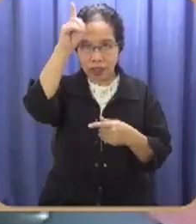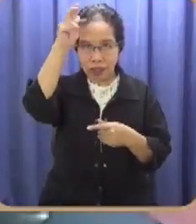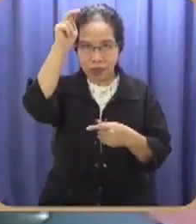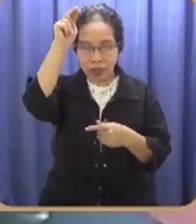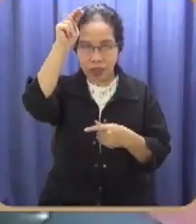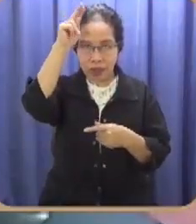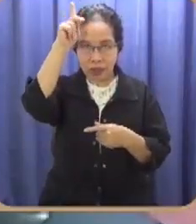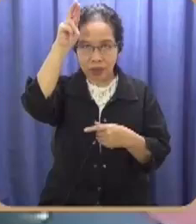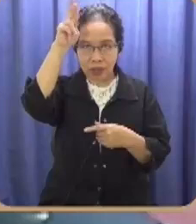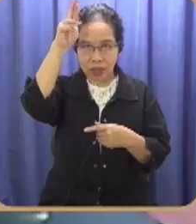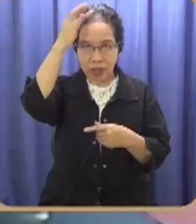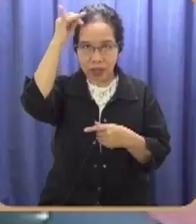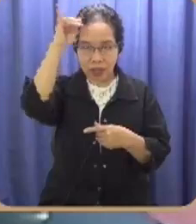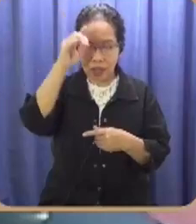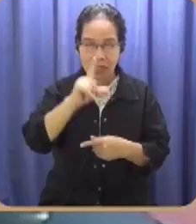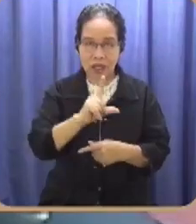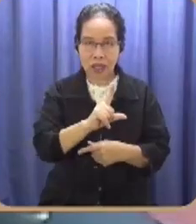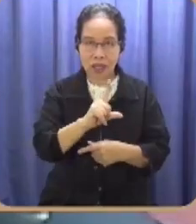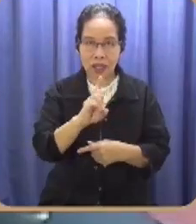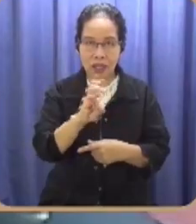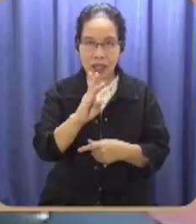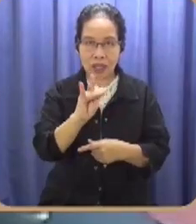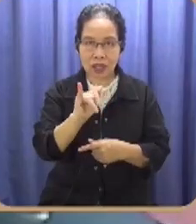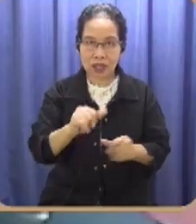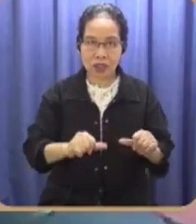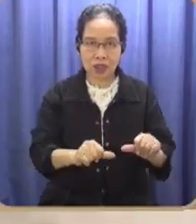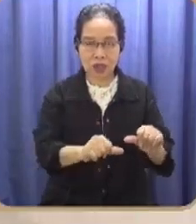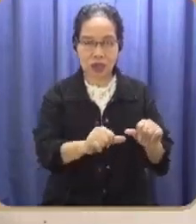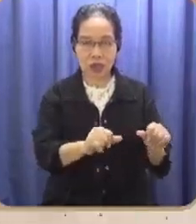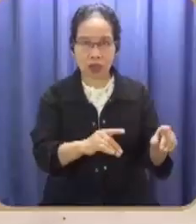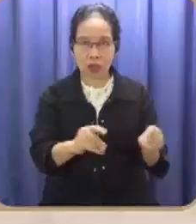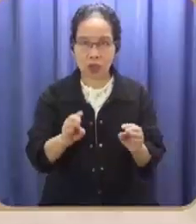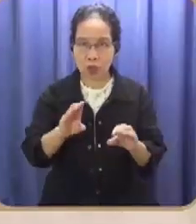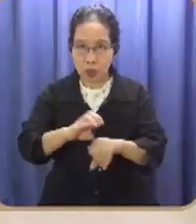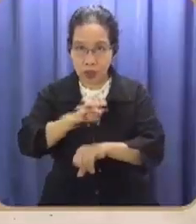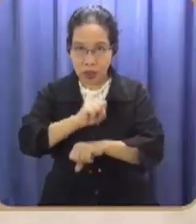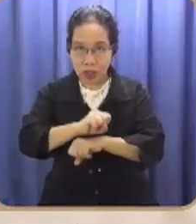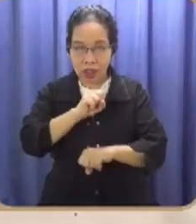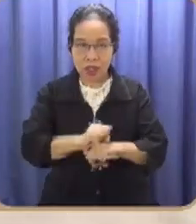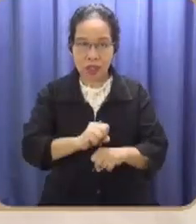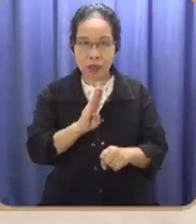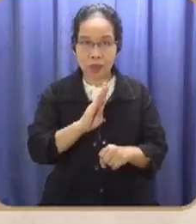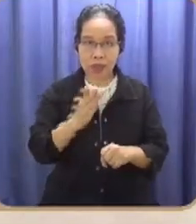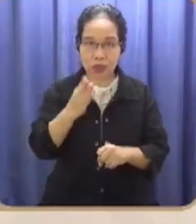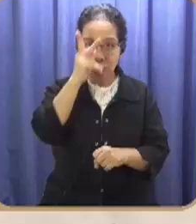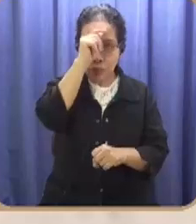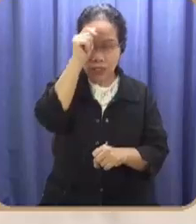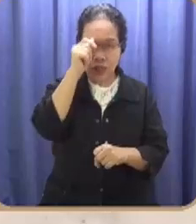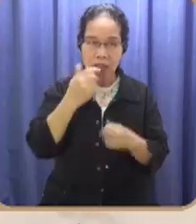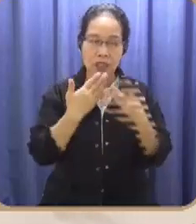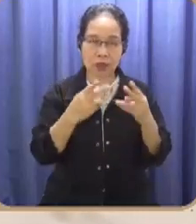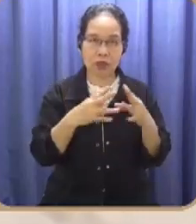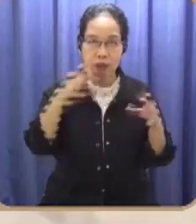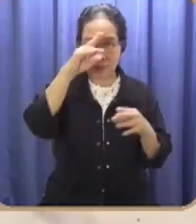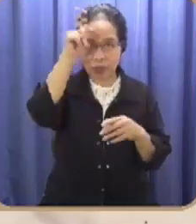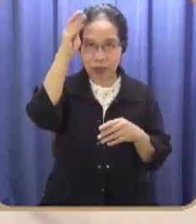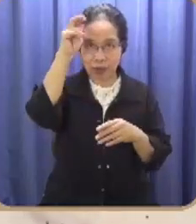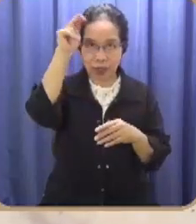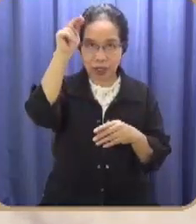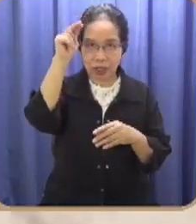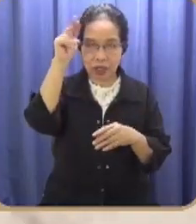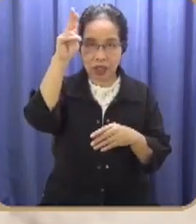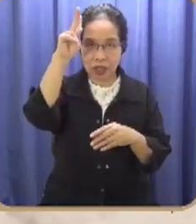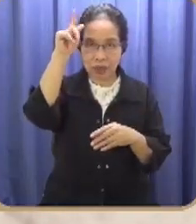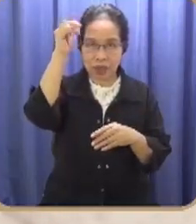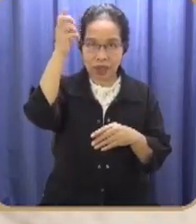para sa The Legacy Continues. Back to you po, Kuya. Maraming salamat, Brother Brian Baladarahe mula